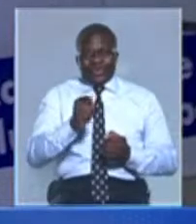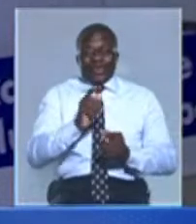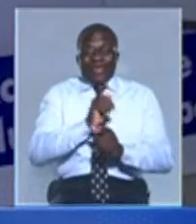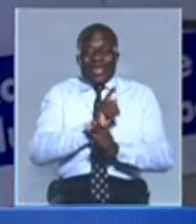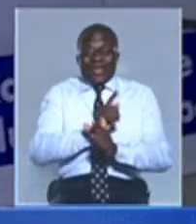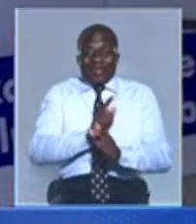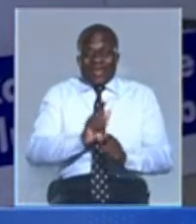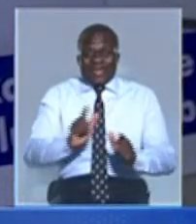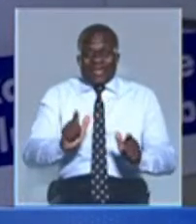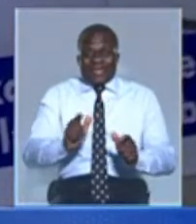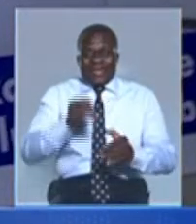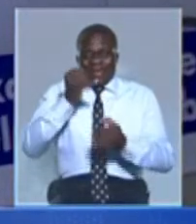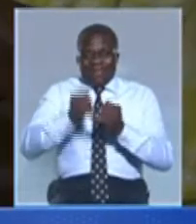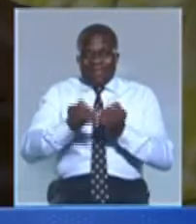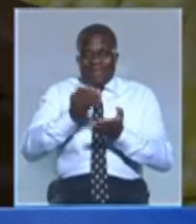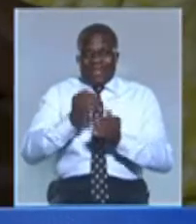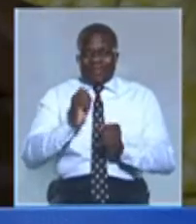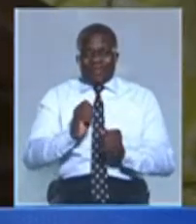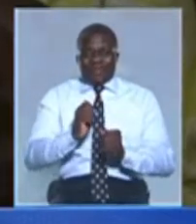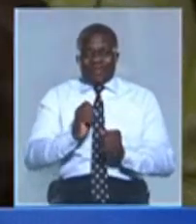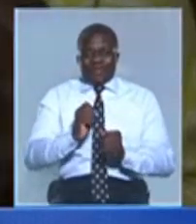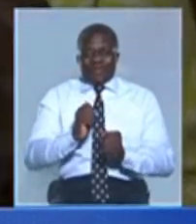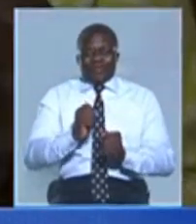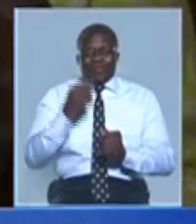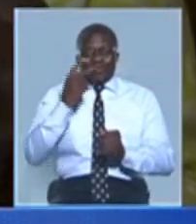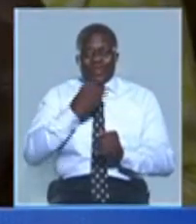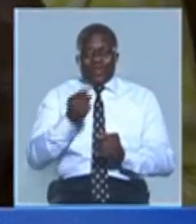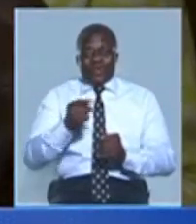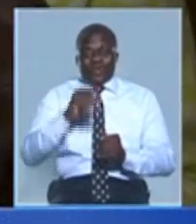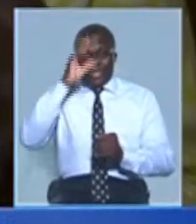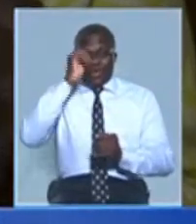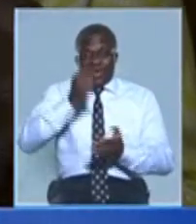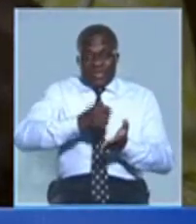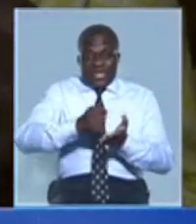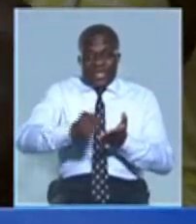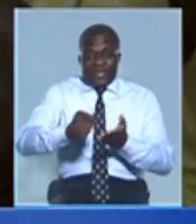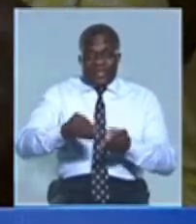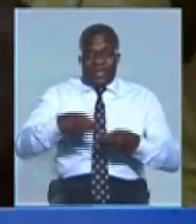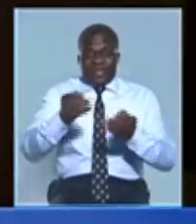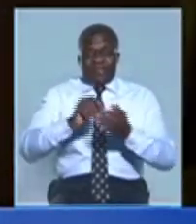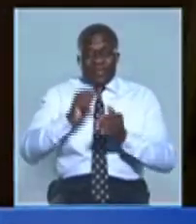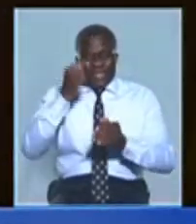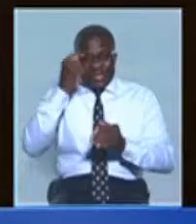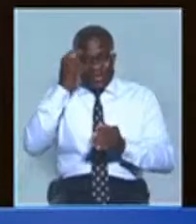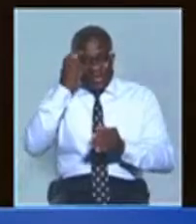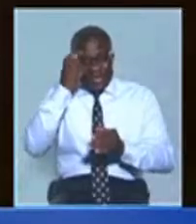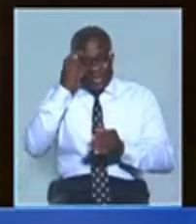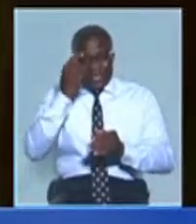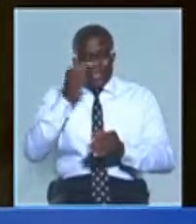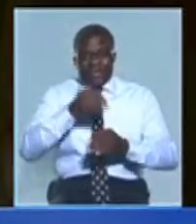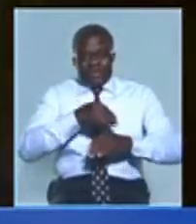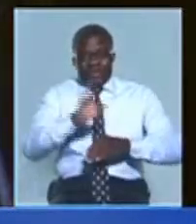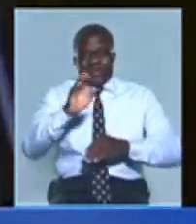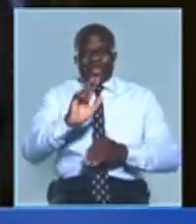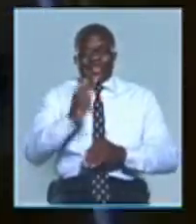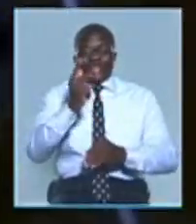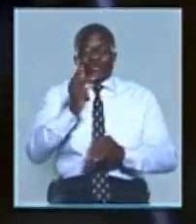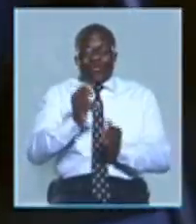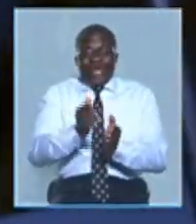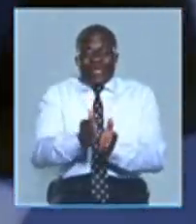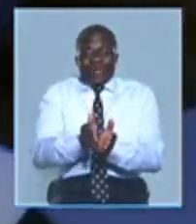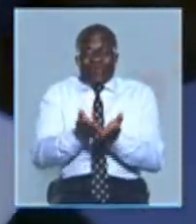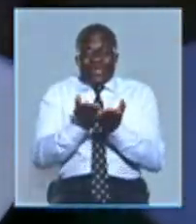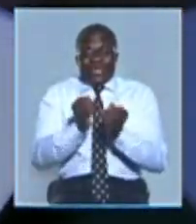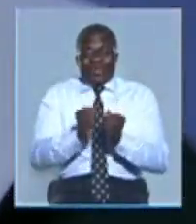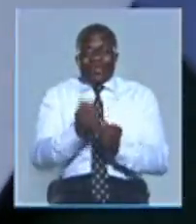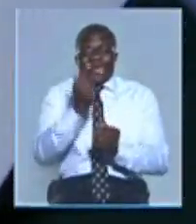liberté. Fin de citation. Bana Koroji Fousseni fournit cette pensée pour lancer son troisième ouvrage